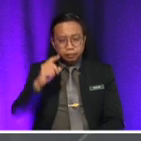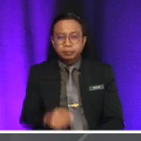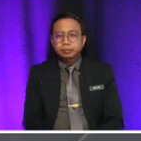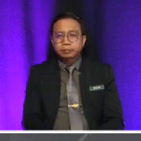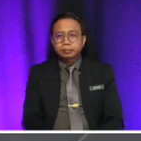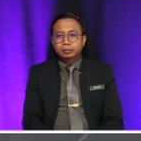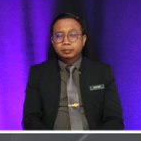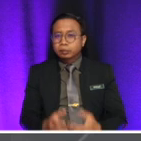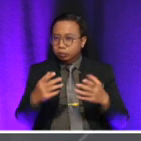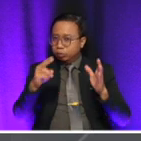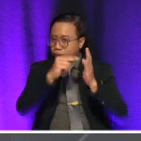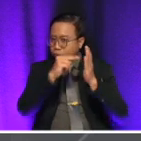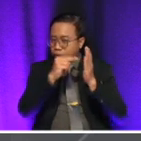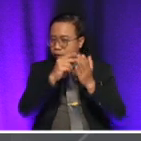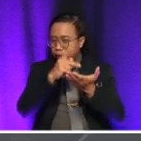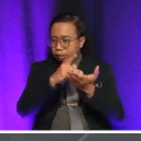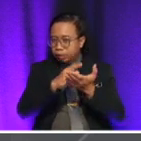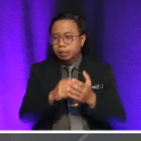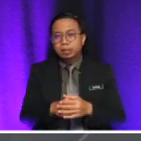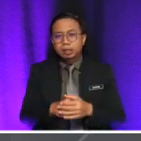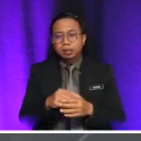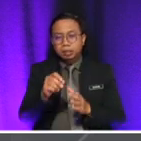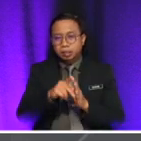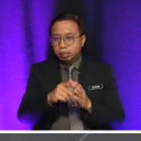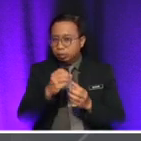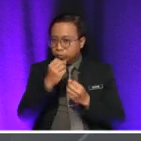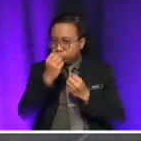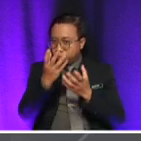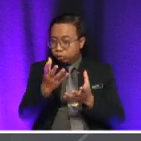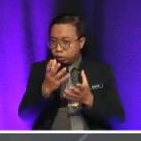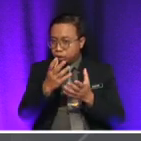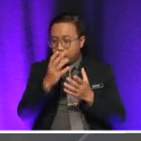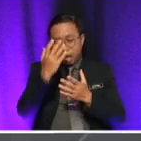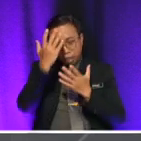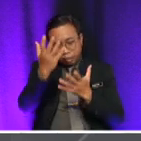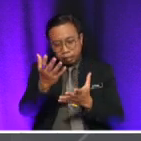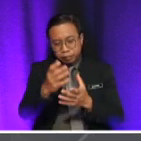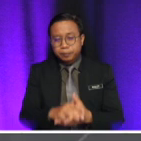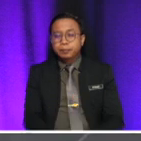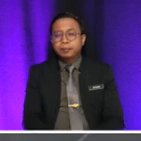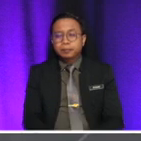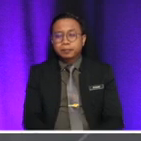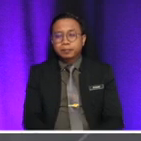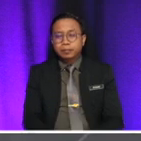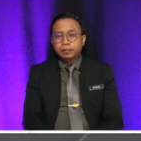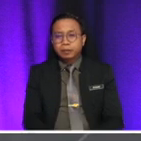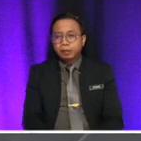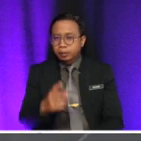setelah undi dikira keputusan akan diumumkan di umumkan Oke